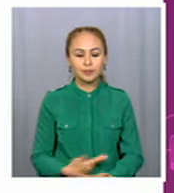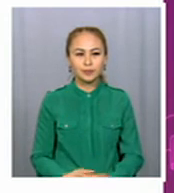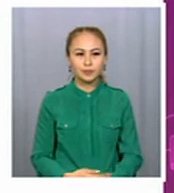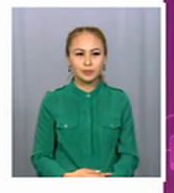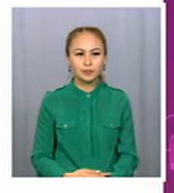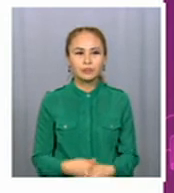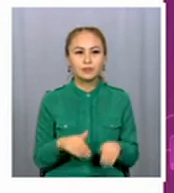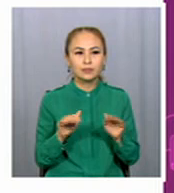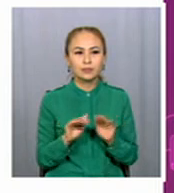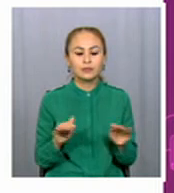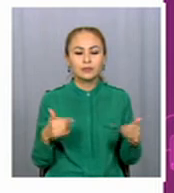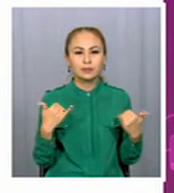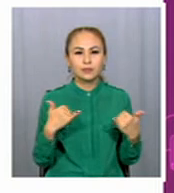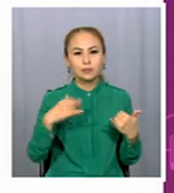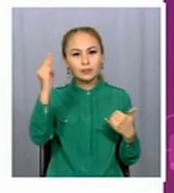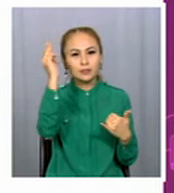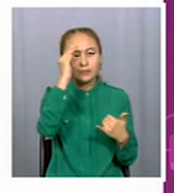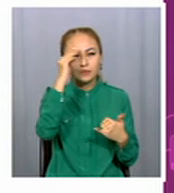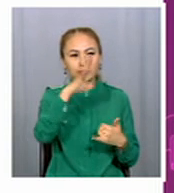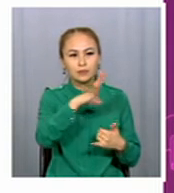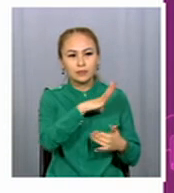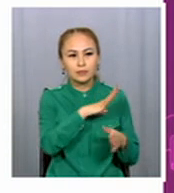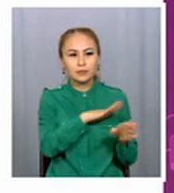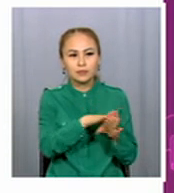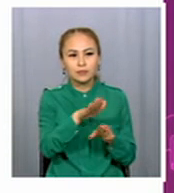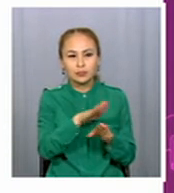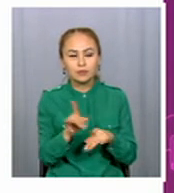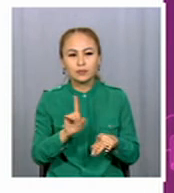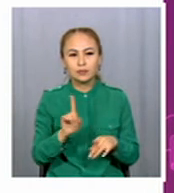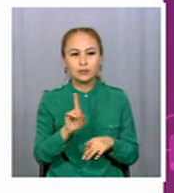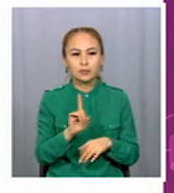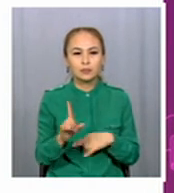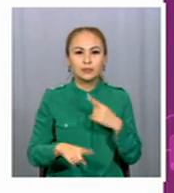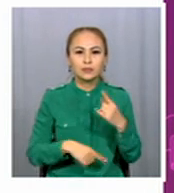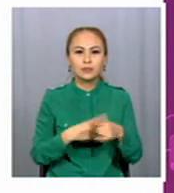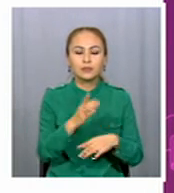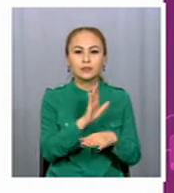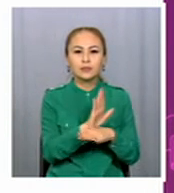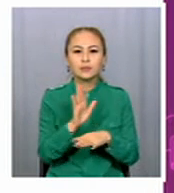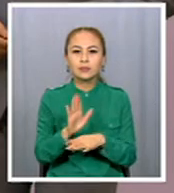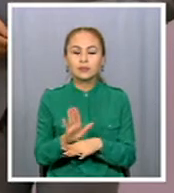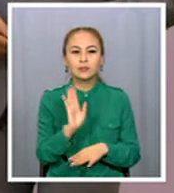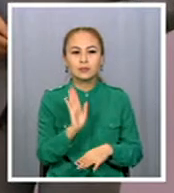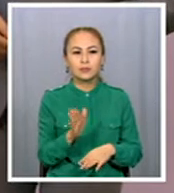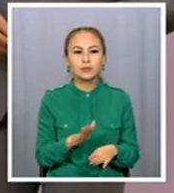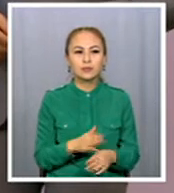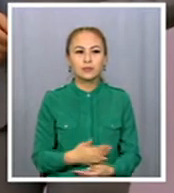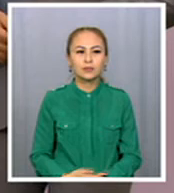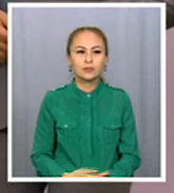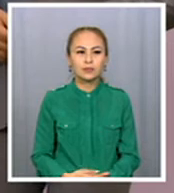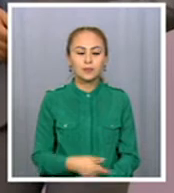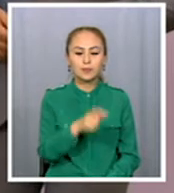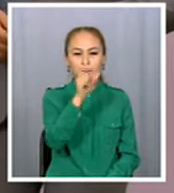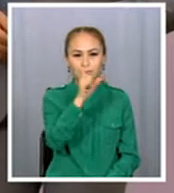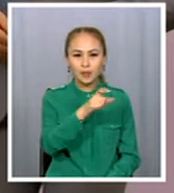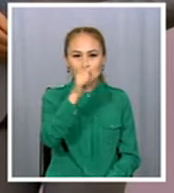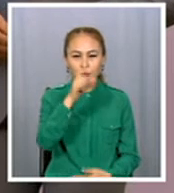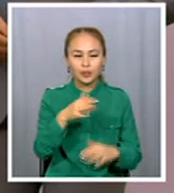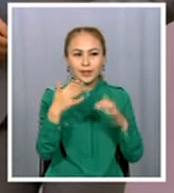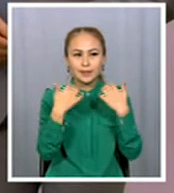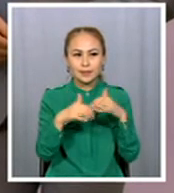Балалар, бүгінгі алған білімімізді толықтыру үшін келесі тапсырмаларды орындайық. Баған түрінде